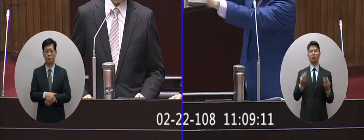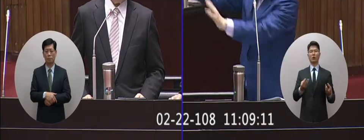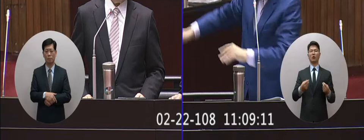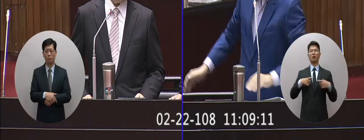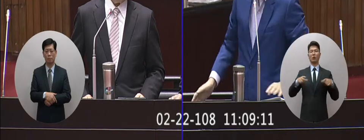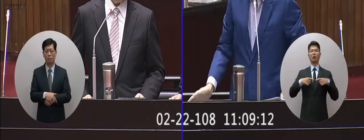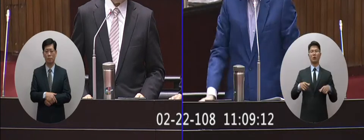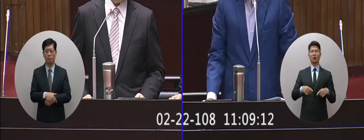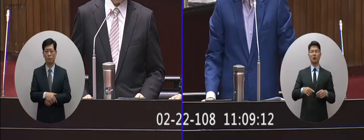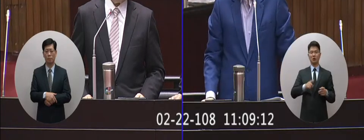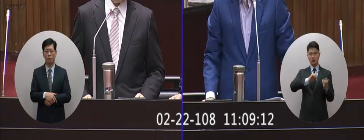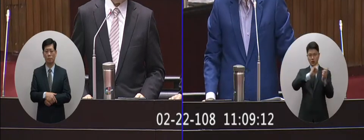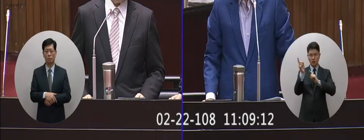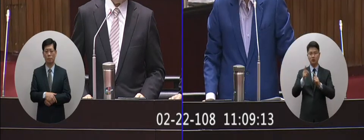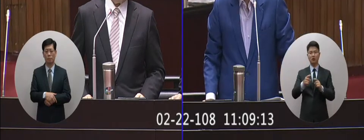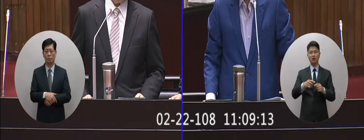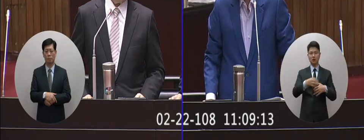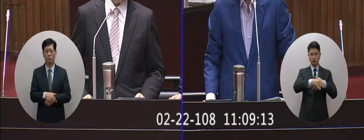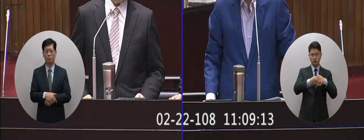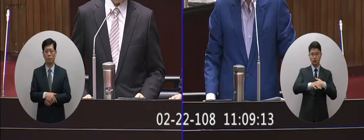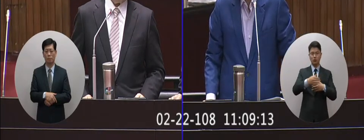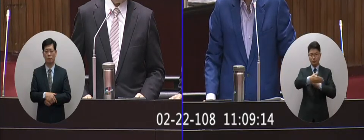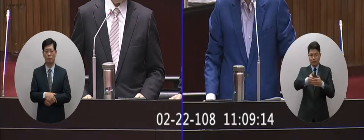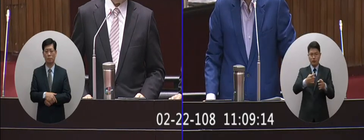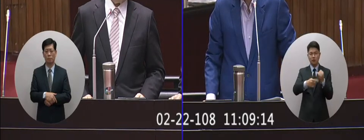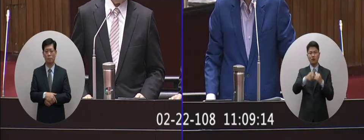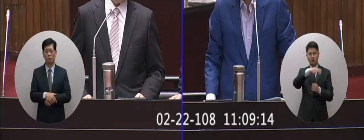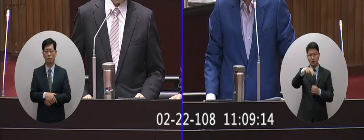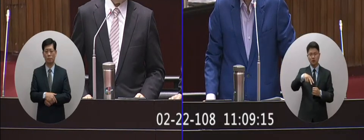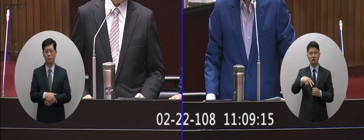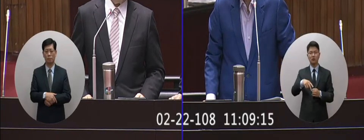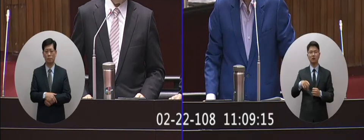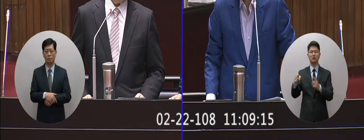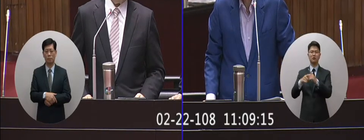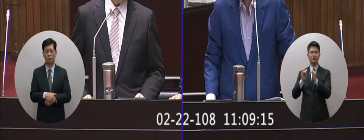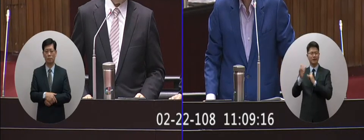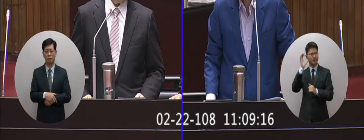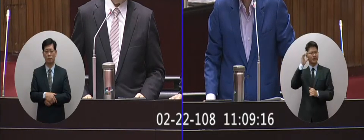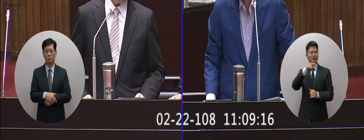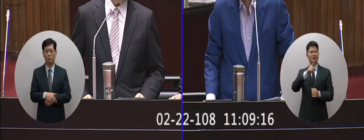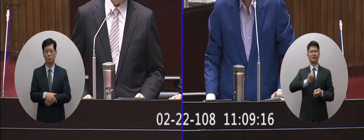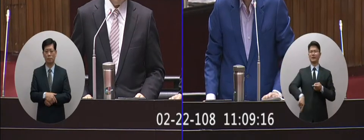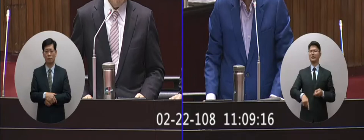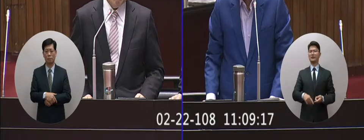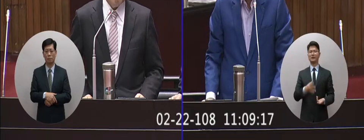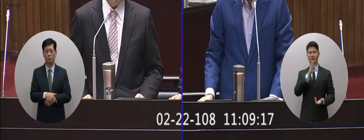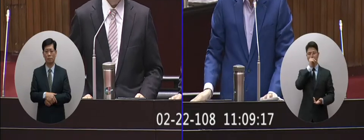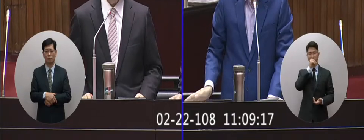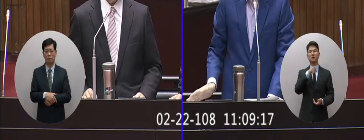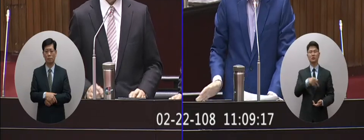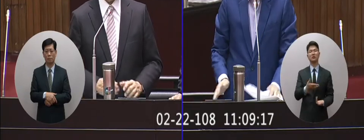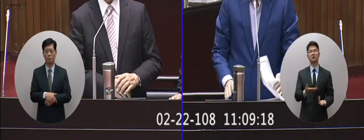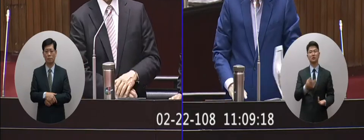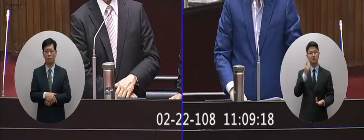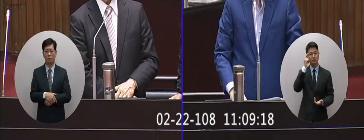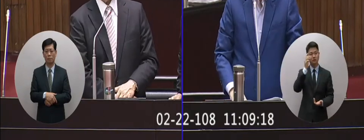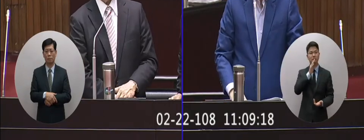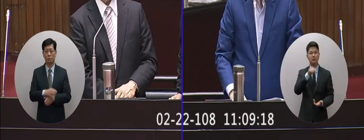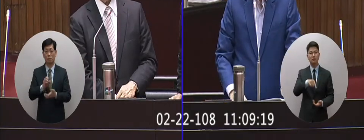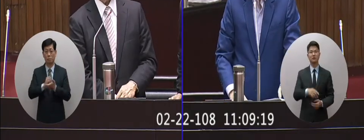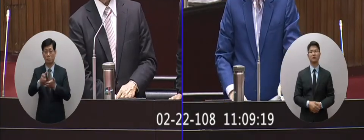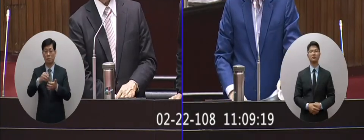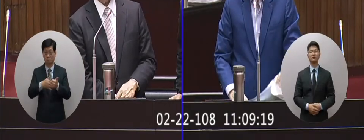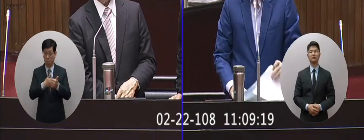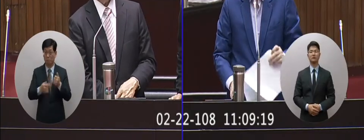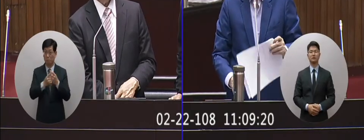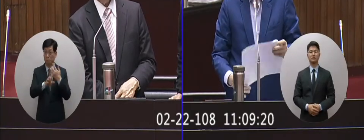缺2000箱，院长，这个话大家就听不下去了，你懂这个意思吗？ 跟委员说明，